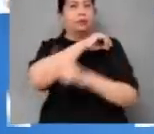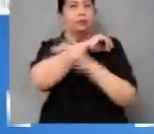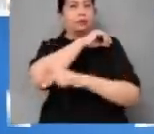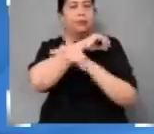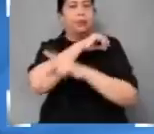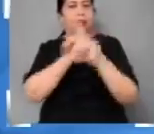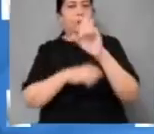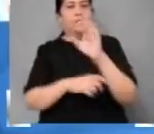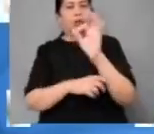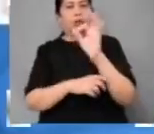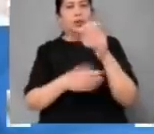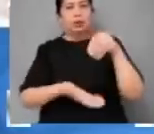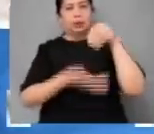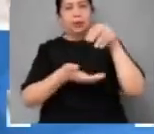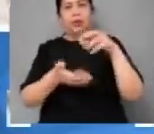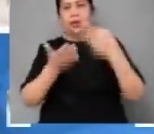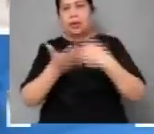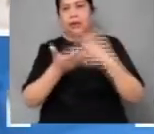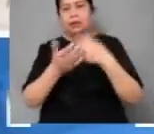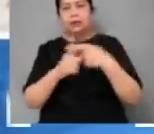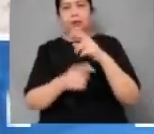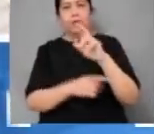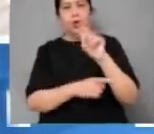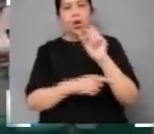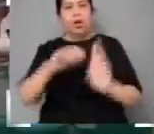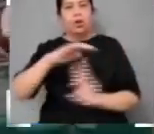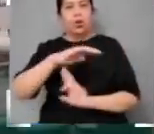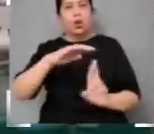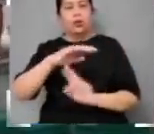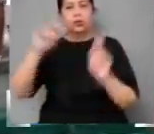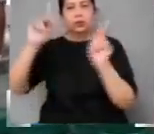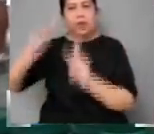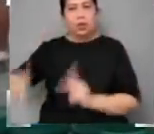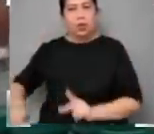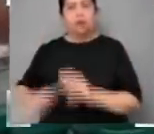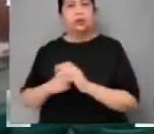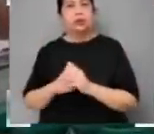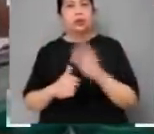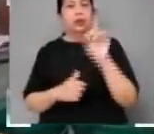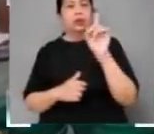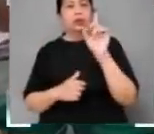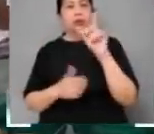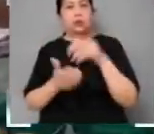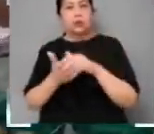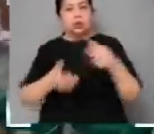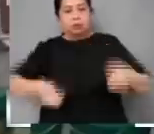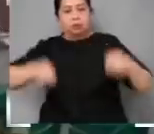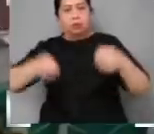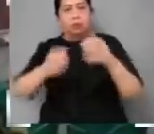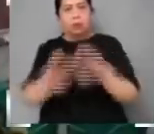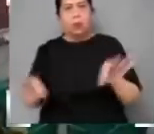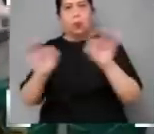100 sako ng bigas para sa mga taga-Roas, Palawan, ang inihatid ng Coast Guard District. Nasa 1,000 timba na may lamang essential hygiene